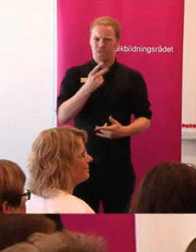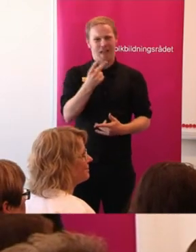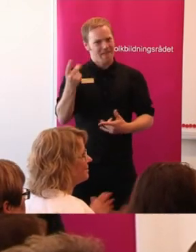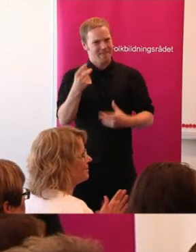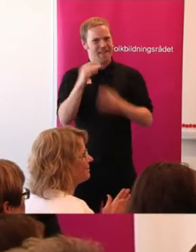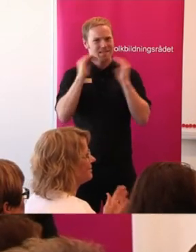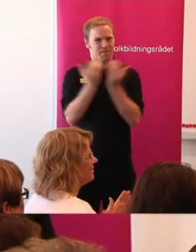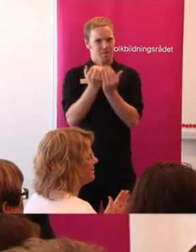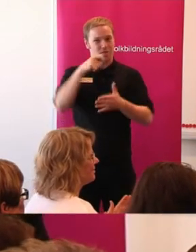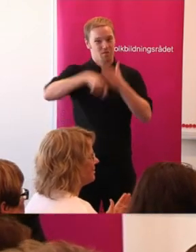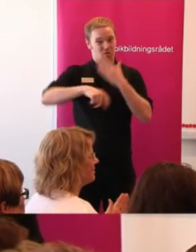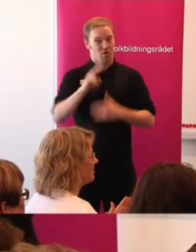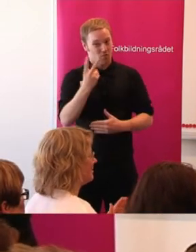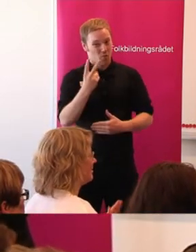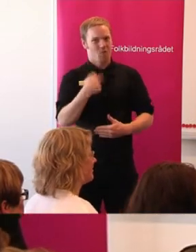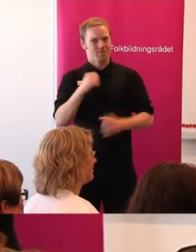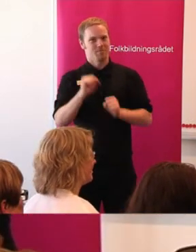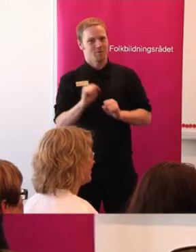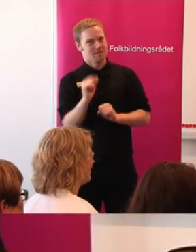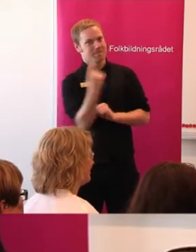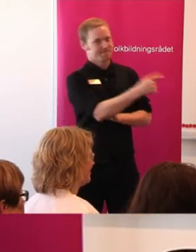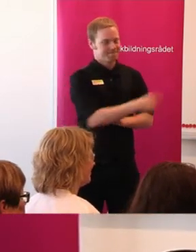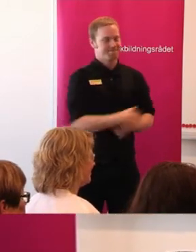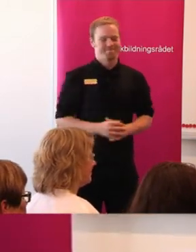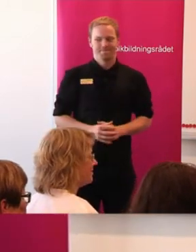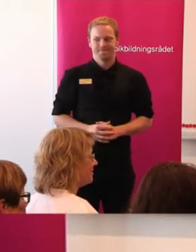Men du vet vad, du får också gå. Det är helt okej. Okay. Tack snälla.